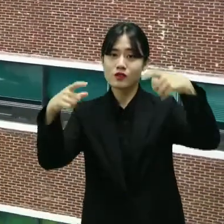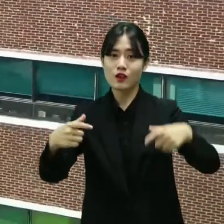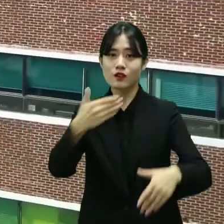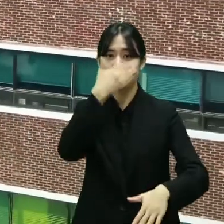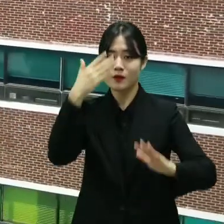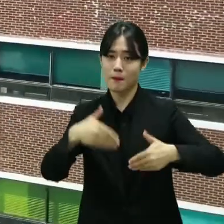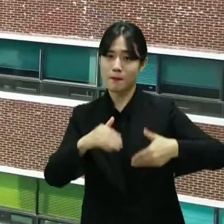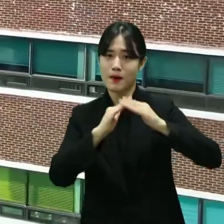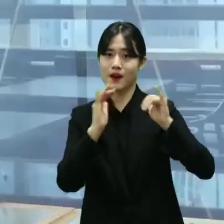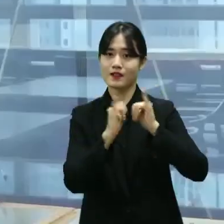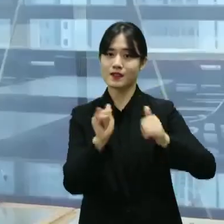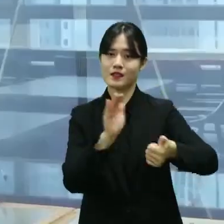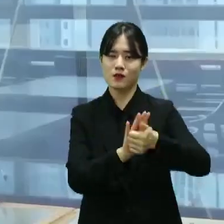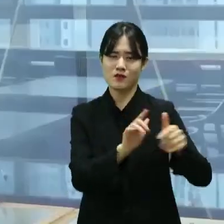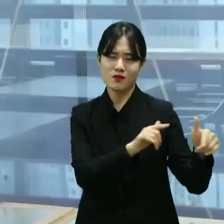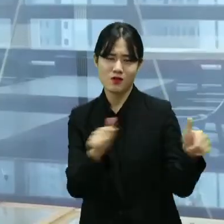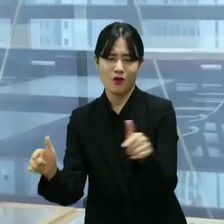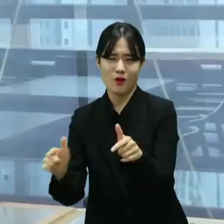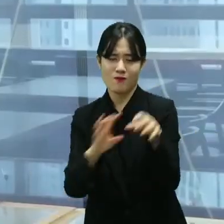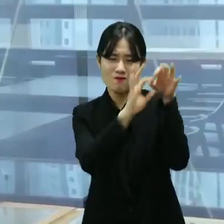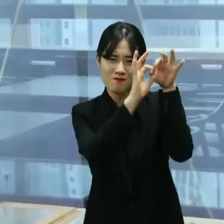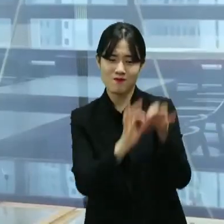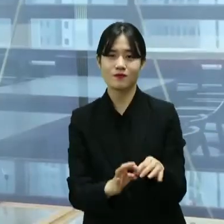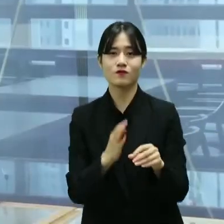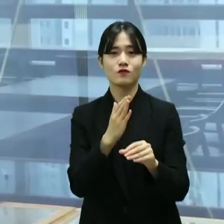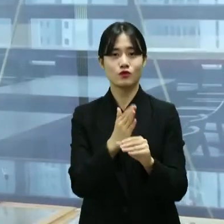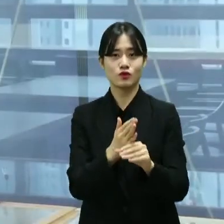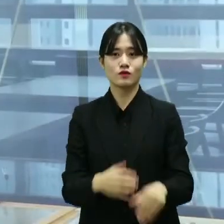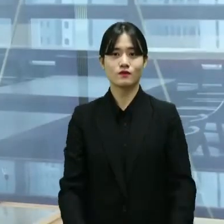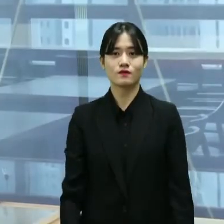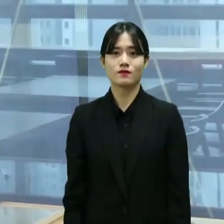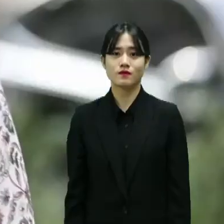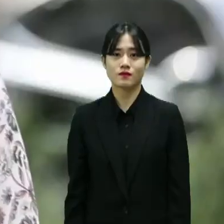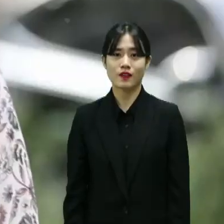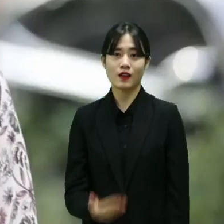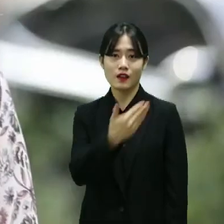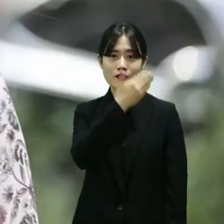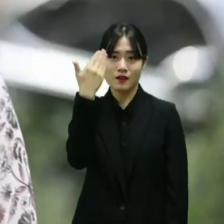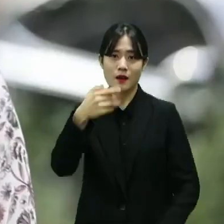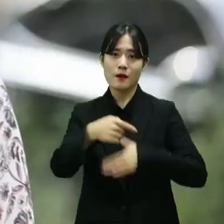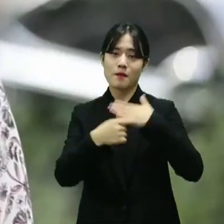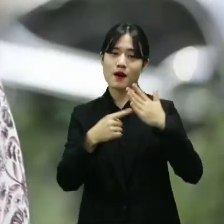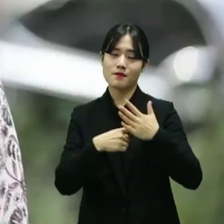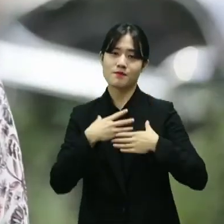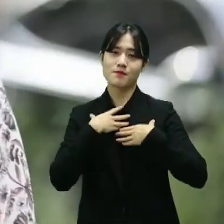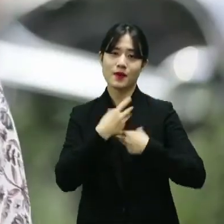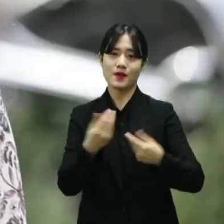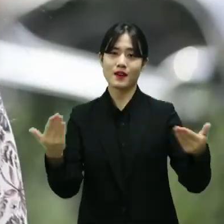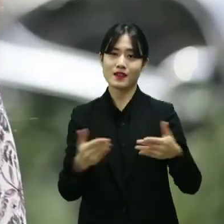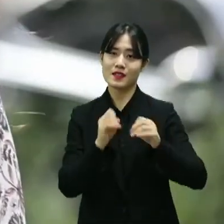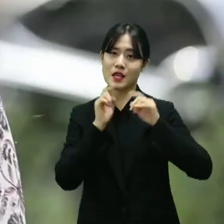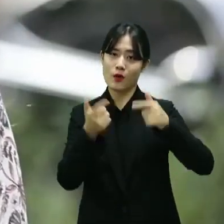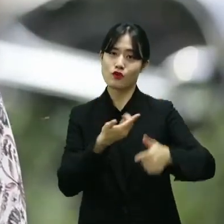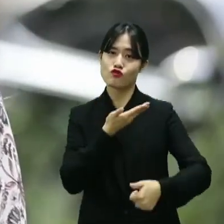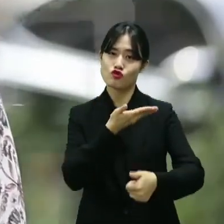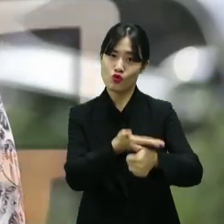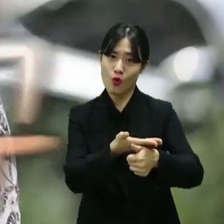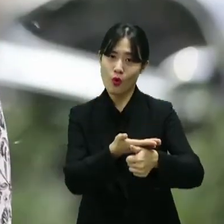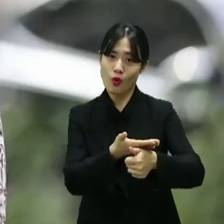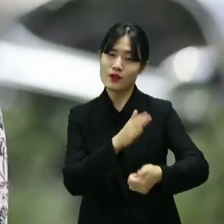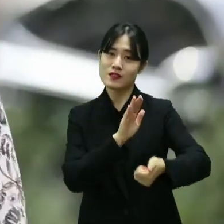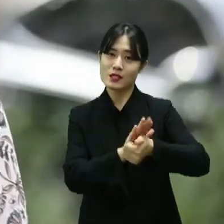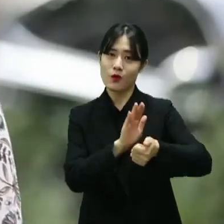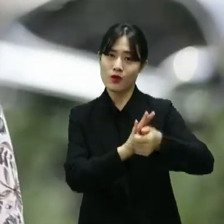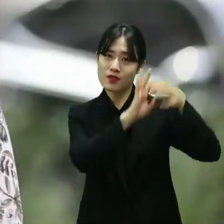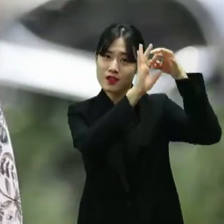이렇게 청년 창업자에게 다양한 지원을 아끼지 않고 있습니다. 청년들이 마음 놓고 일할 수 있는 기회를 주고